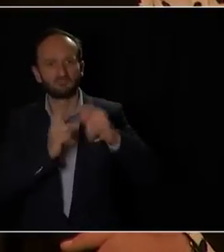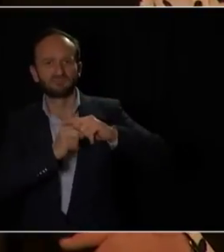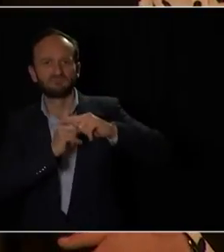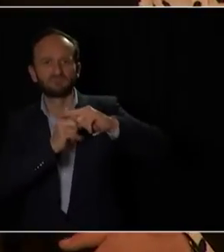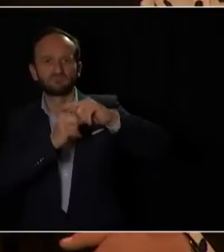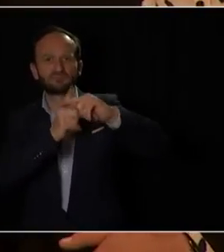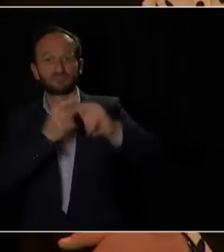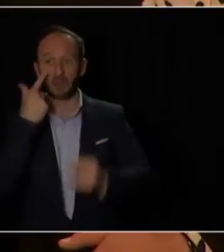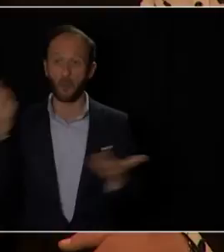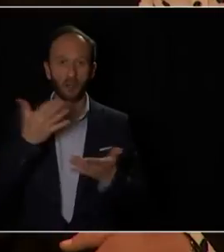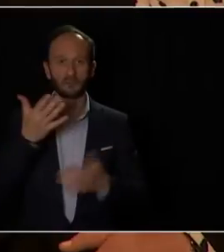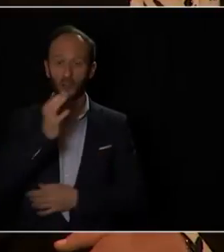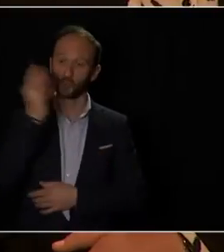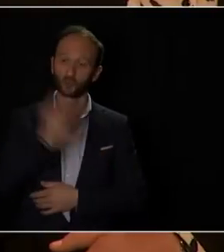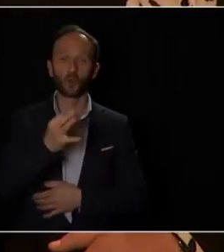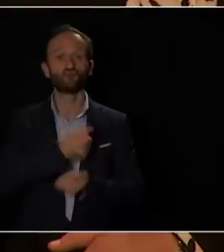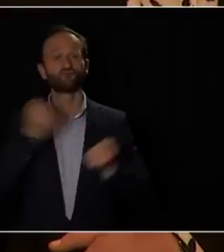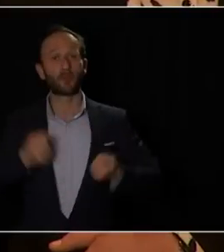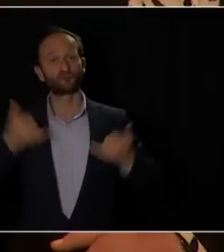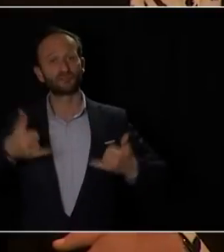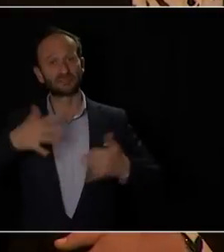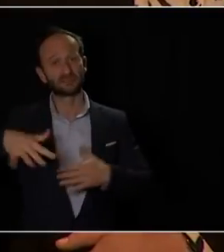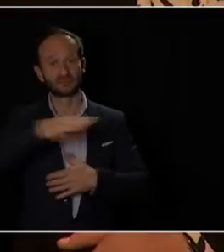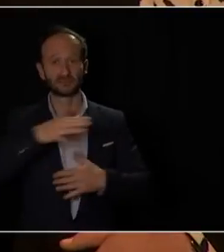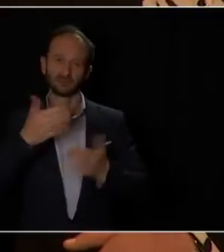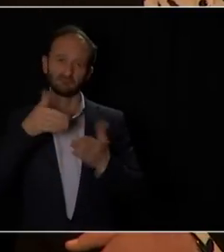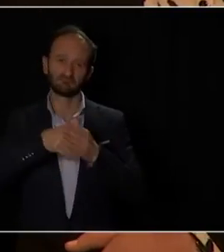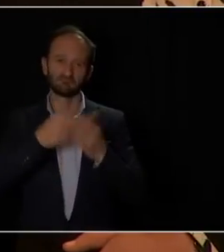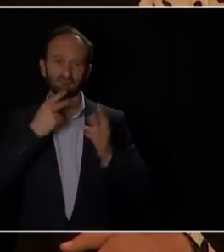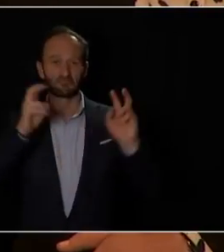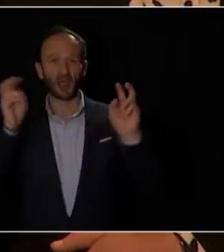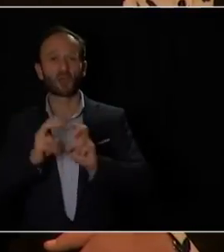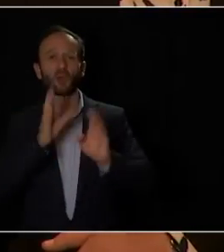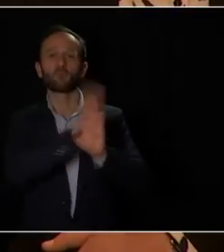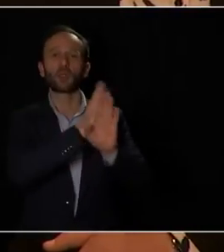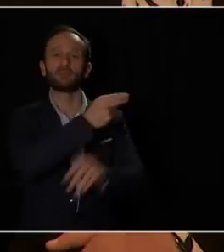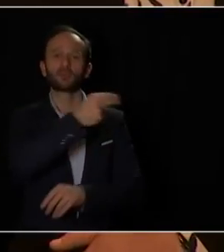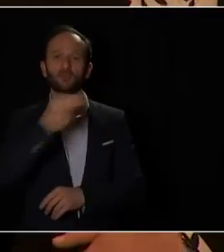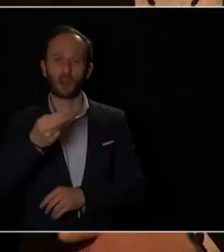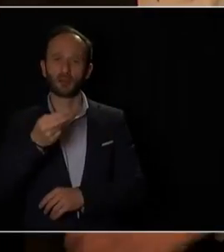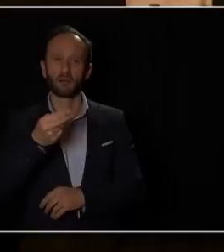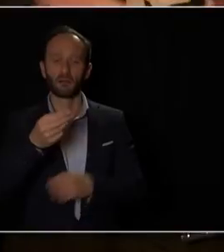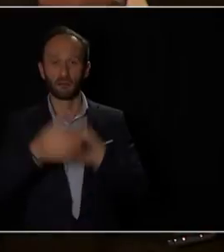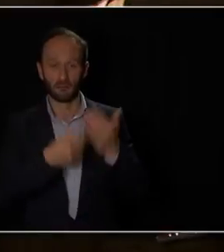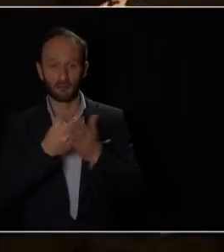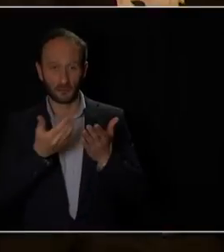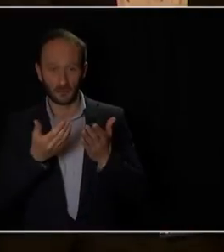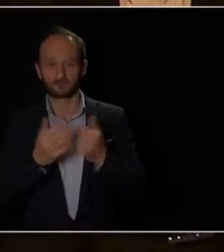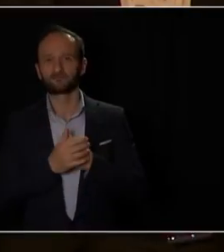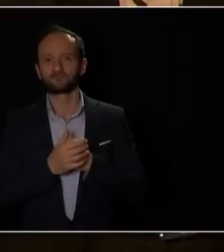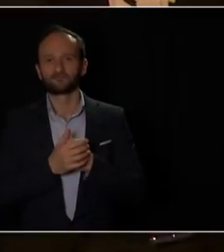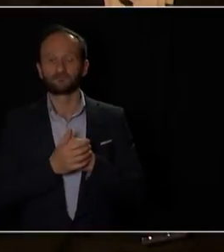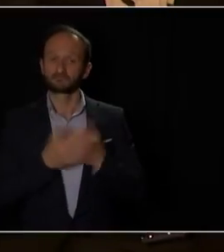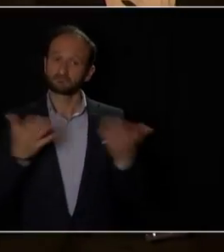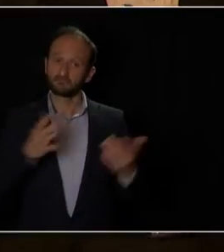que le taux de chômage de notre bassin d'emploi est très inférieur à celui de la moyenne nationale.